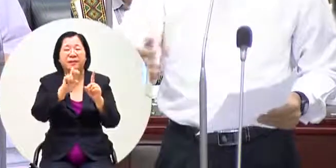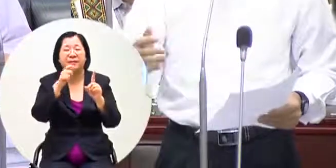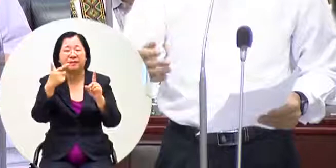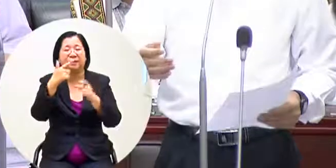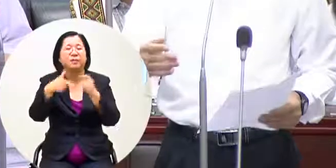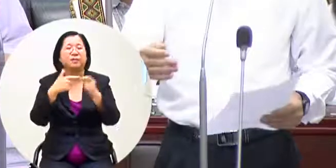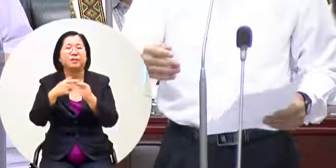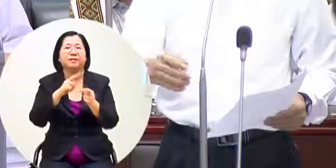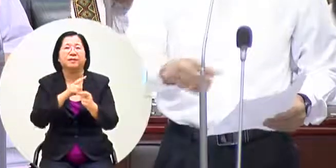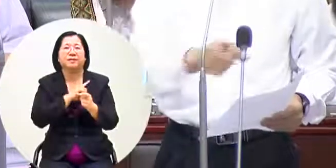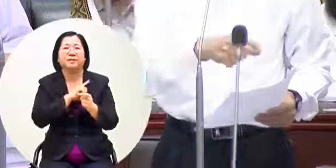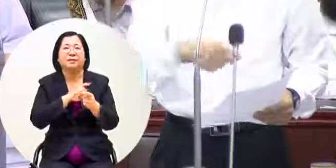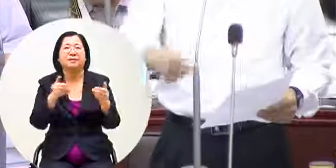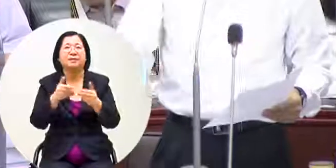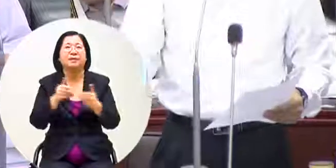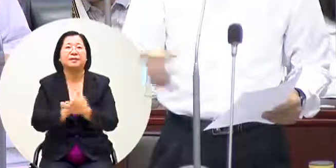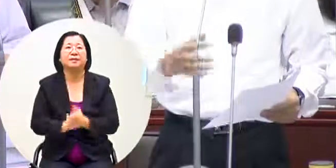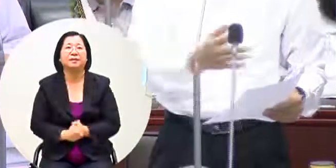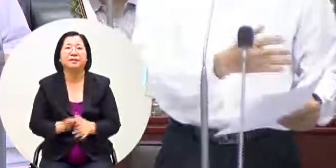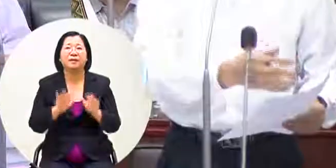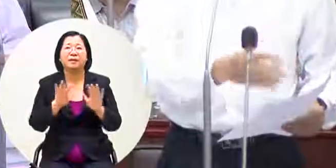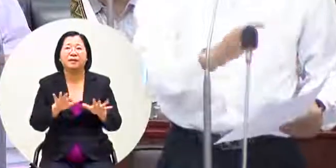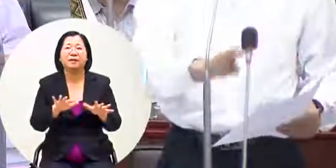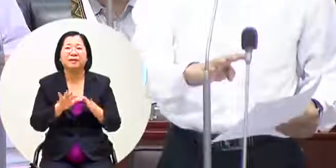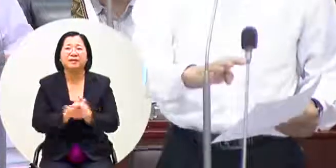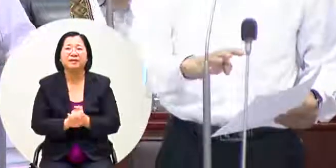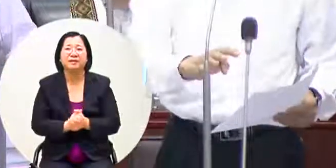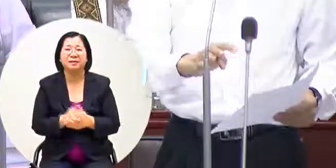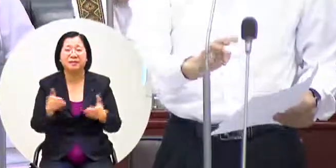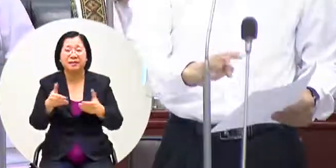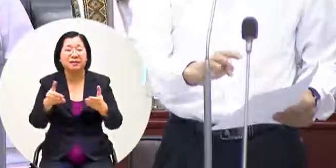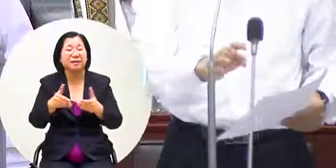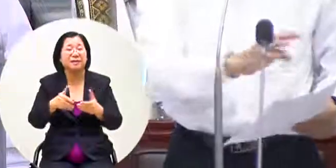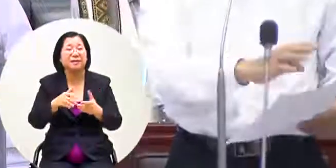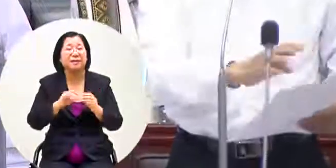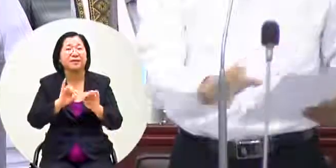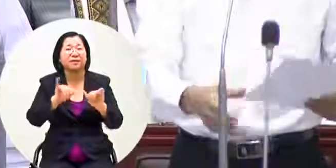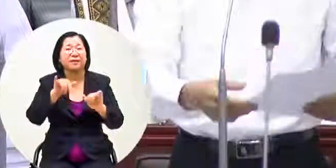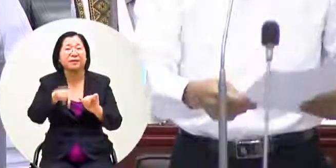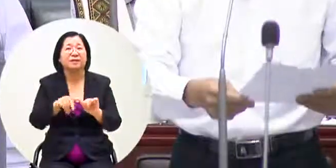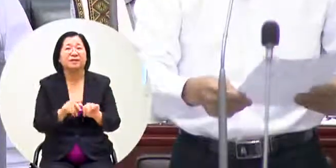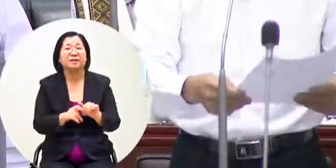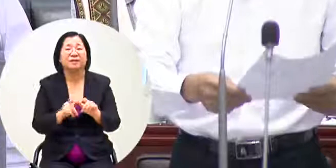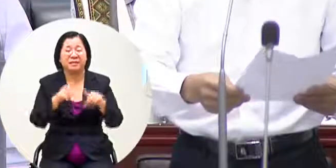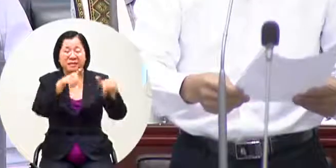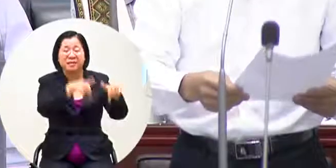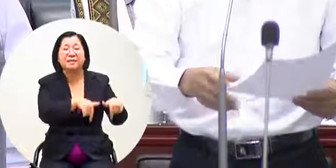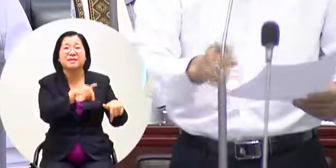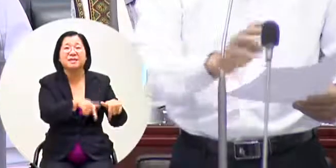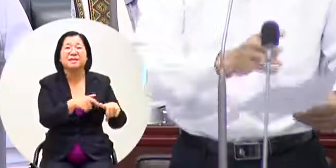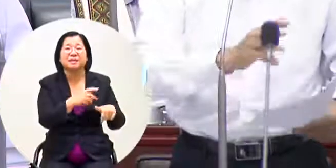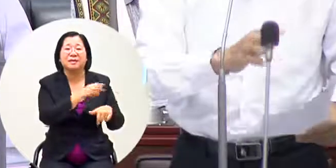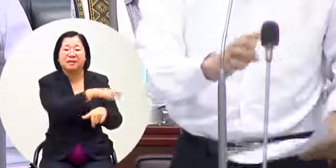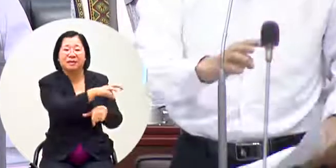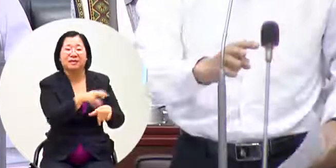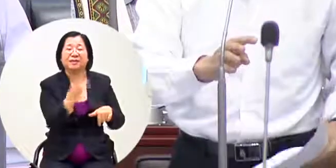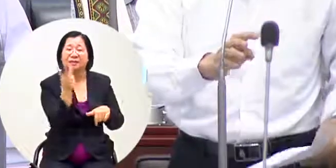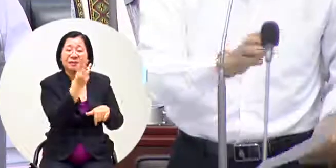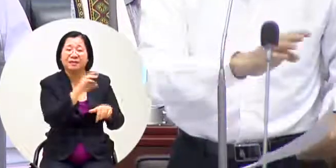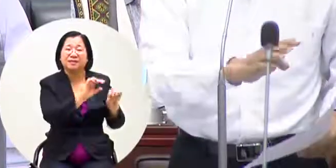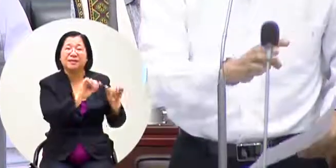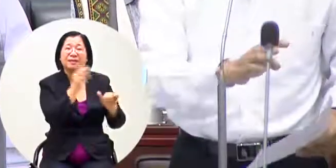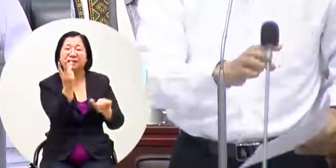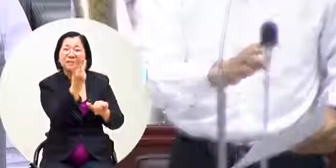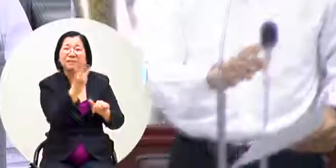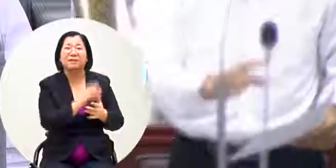遮的开发用地本身吼，就是讲咱一节西路西平这边有三地，啊，三地其中一地已经予迄个旧镇人家上关心，